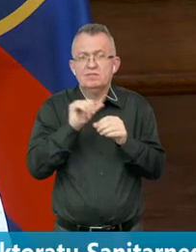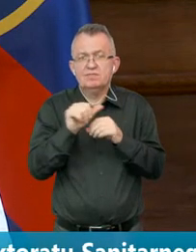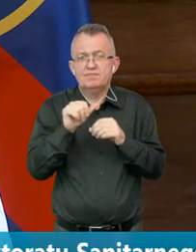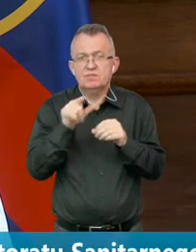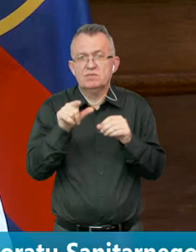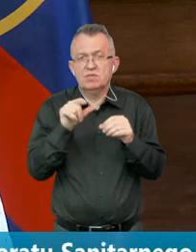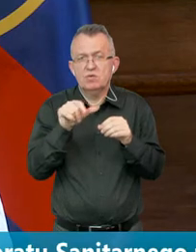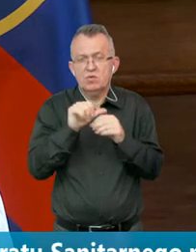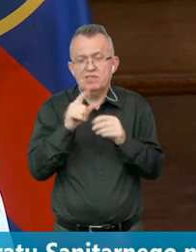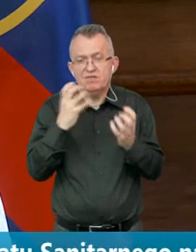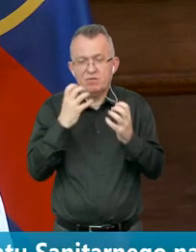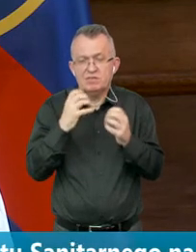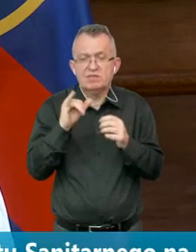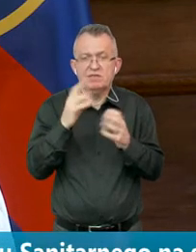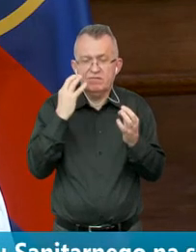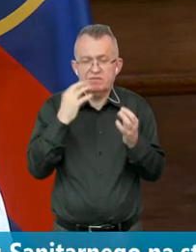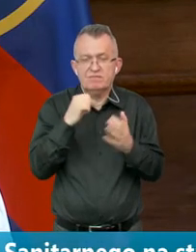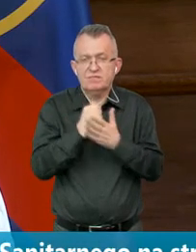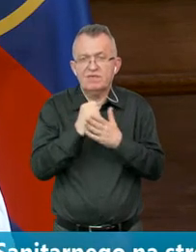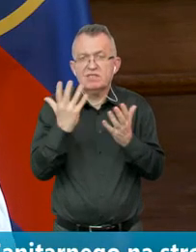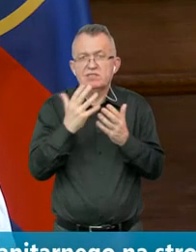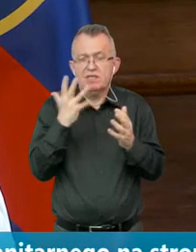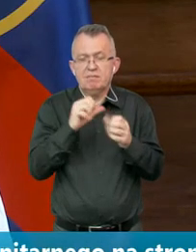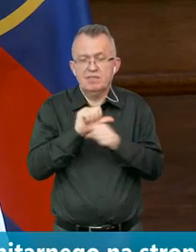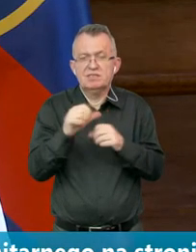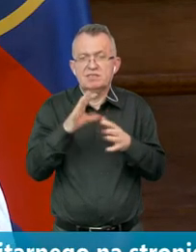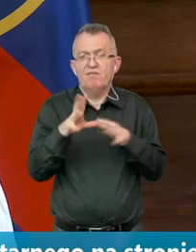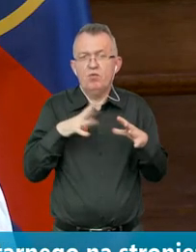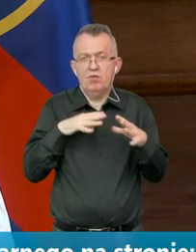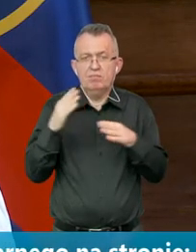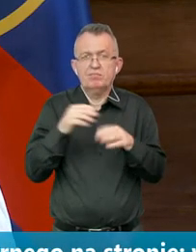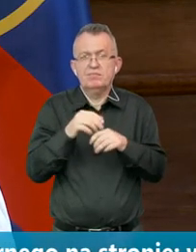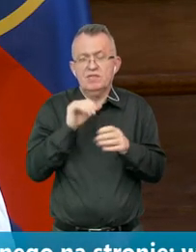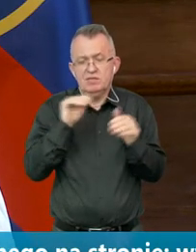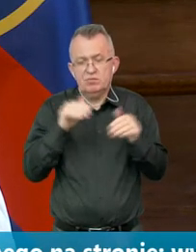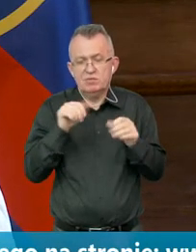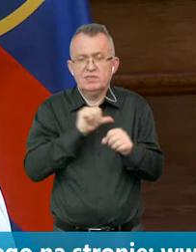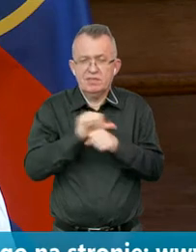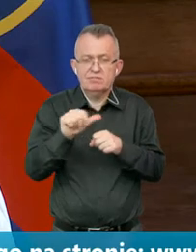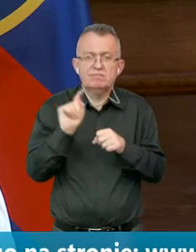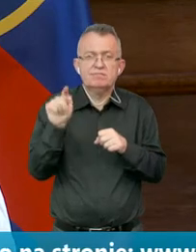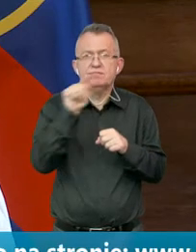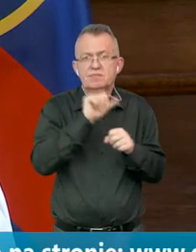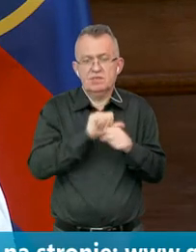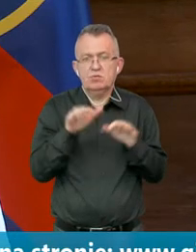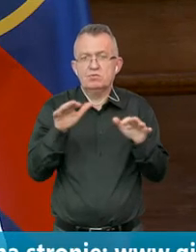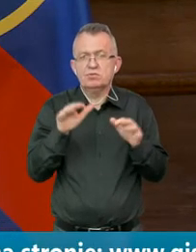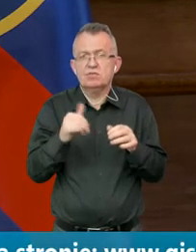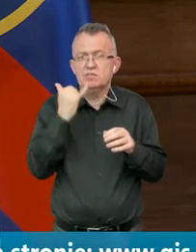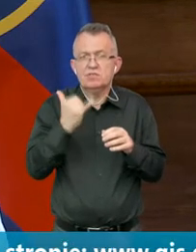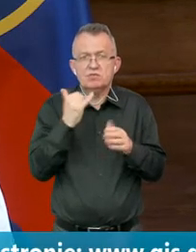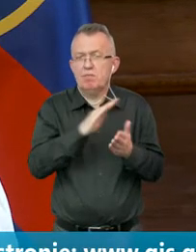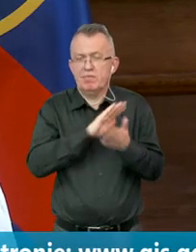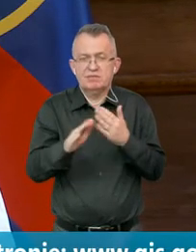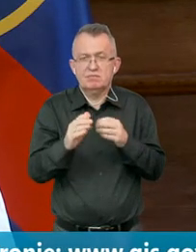tam są informacje, jest wiedza na temat tego, gdzie te miejsca jeszcze są. Tych możliwości naprawdę jest jeszcze sporo. Żadne dziecko nie zostanie